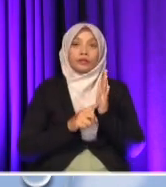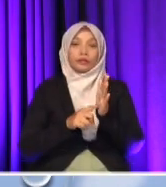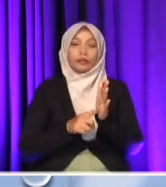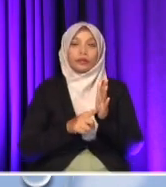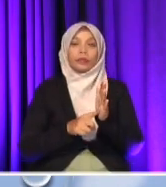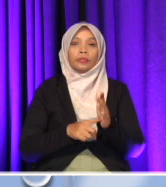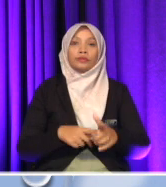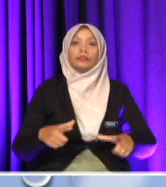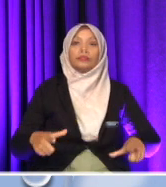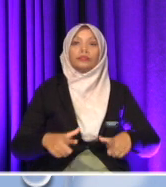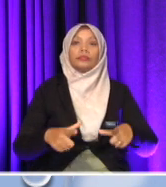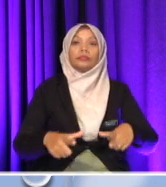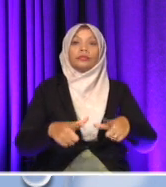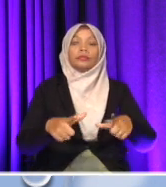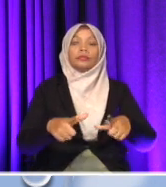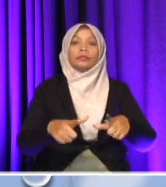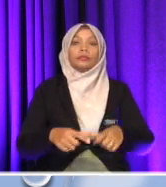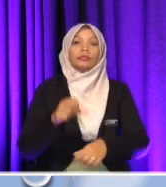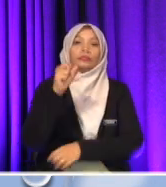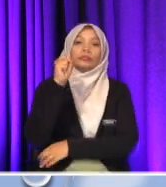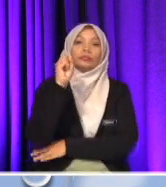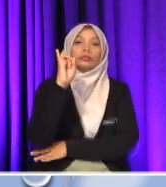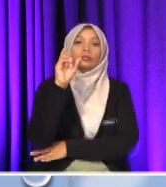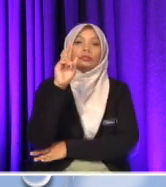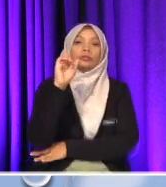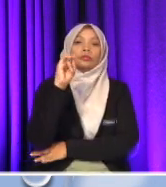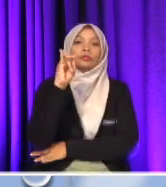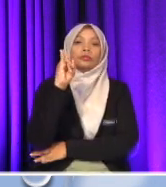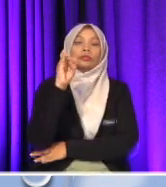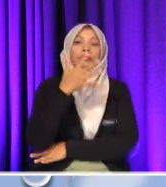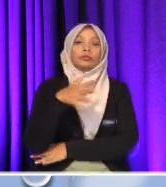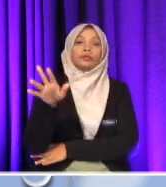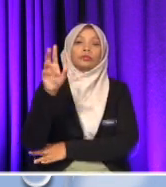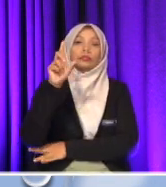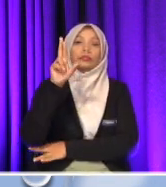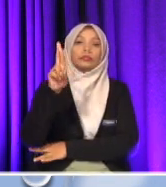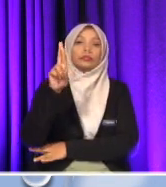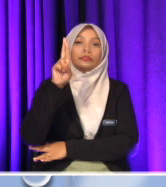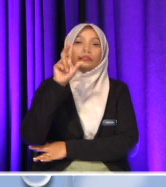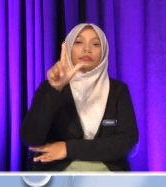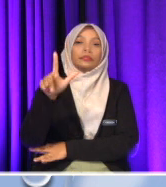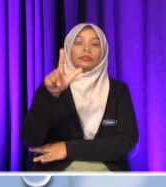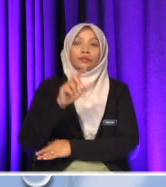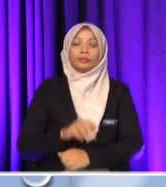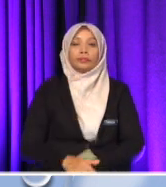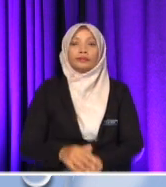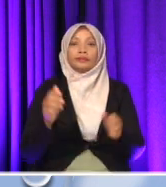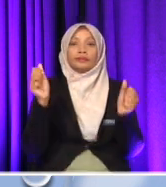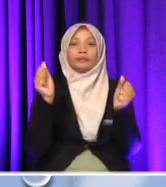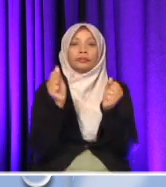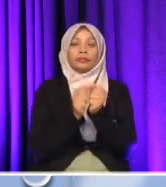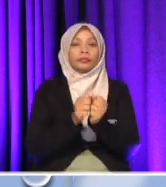siri RL. Tadi saya tunjuk tiga-tiga kan? Ini lita siri RL. Okey. Okey, dengan frekuensi